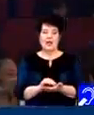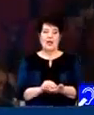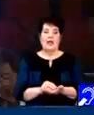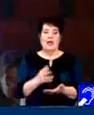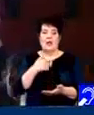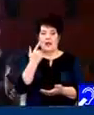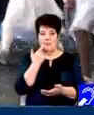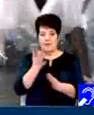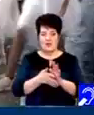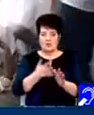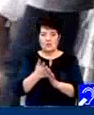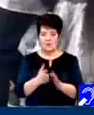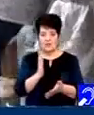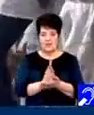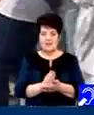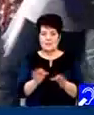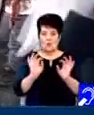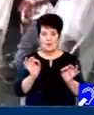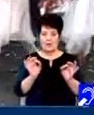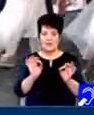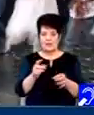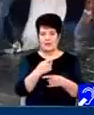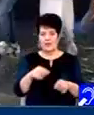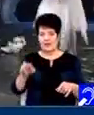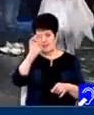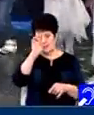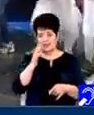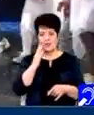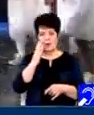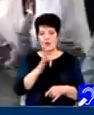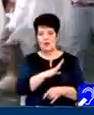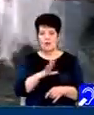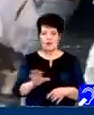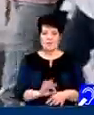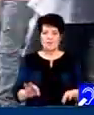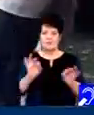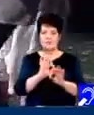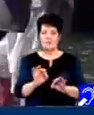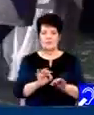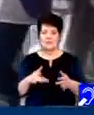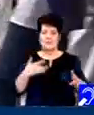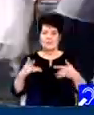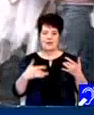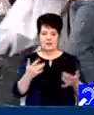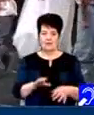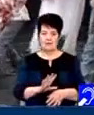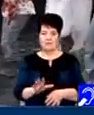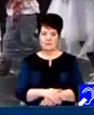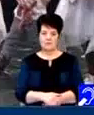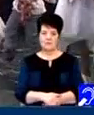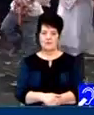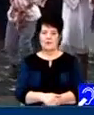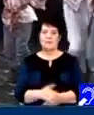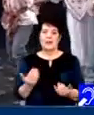în limbajul mimico-gestual este o normalitate în alte țări, însă în România nu a avut loc niciun astfel de spectacol. Chiar ne dorim ca